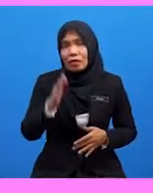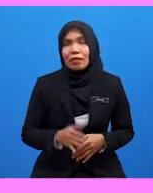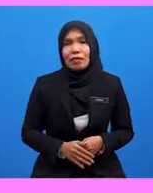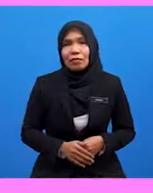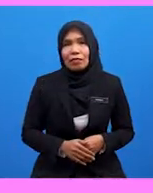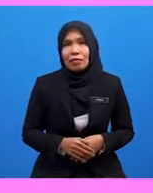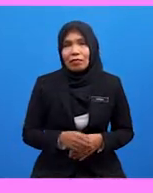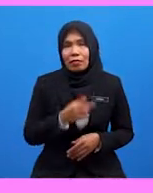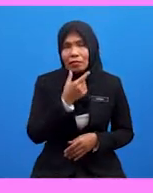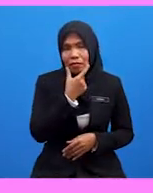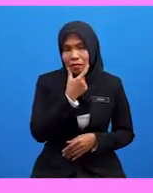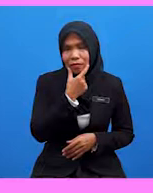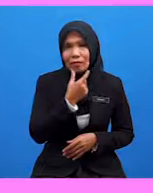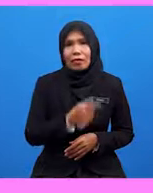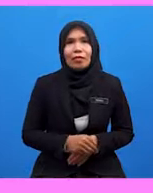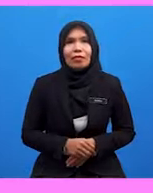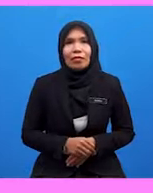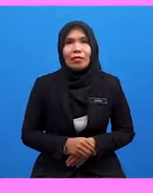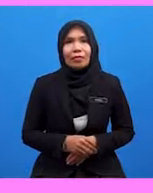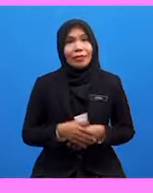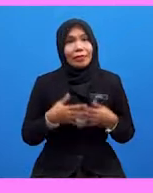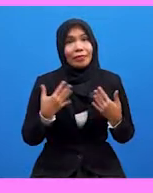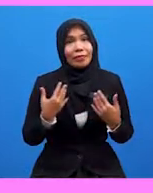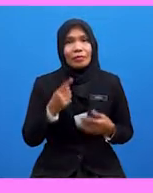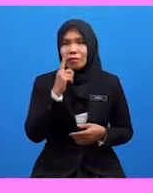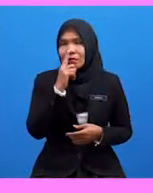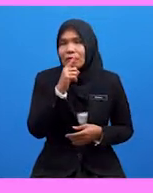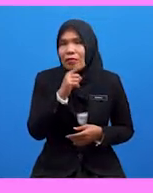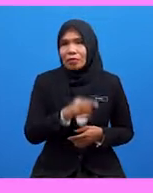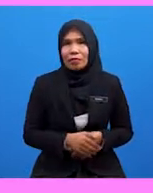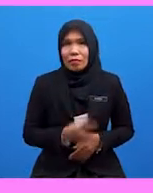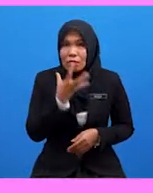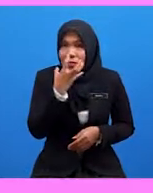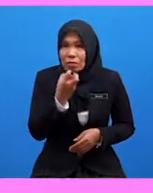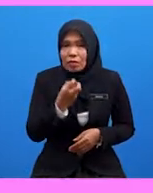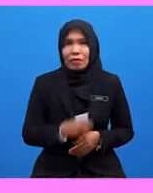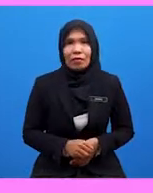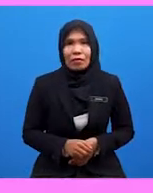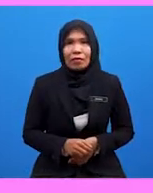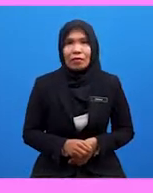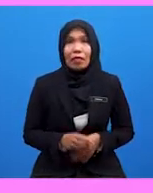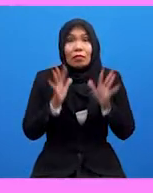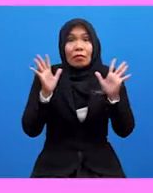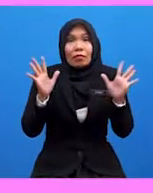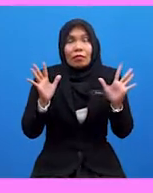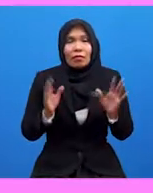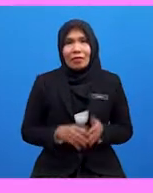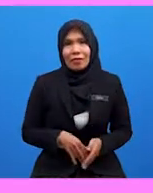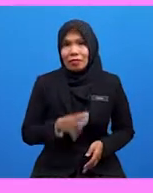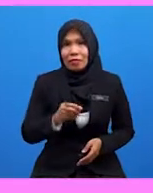sesal atau kecewa, kelegaan, benci atau marah, harapan, terkejut dan